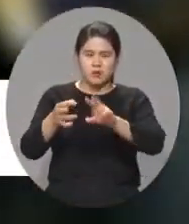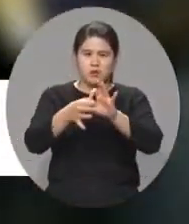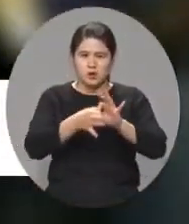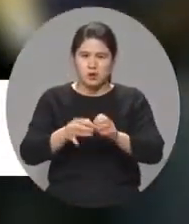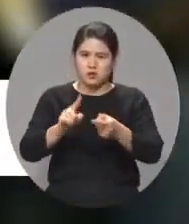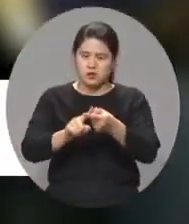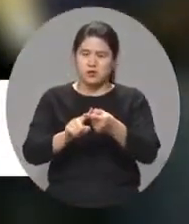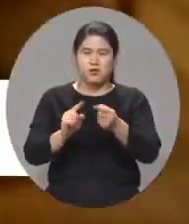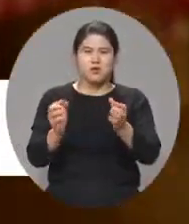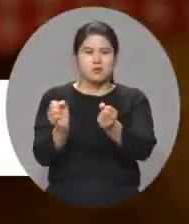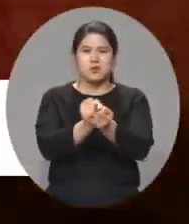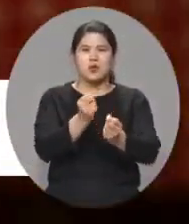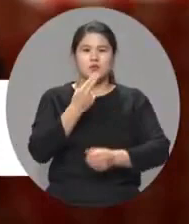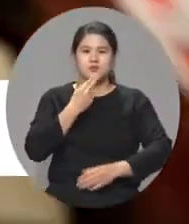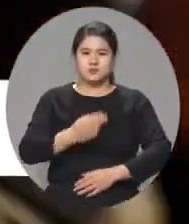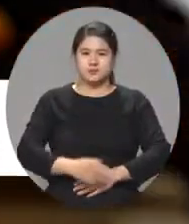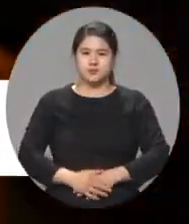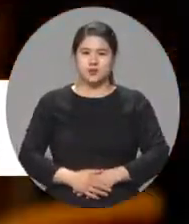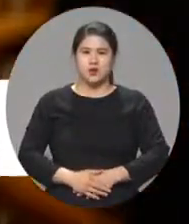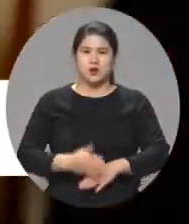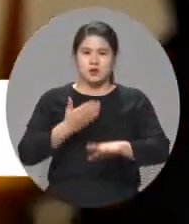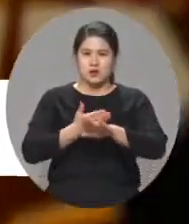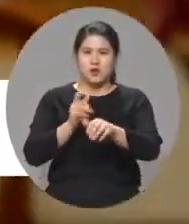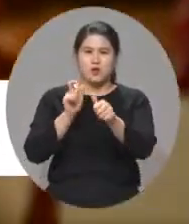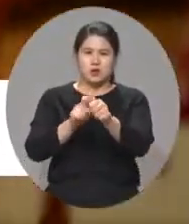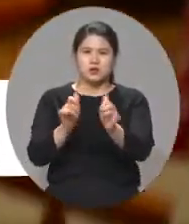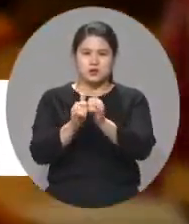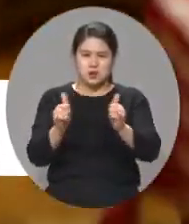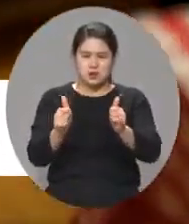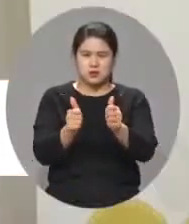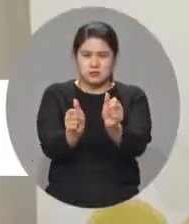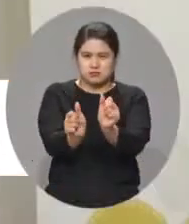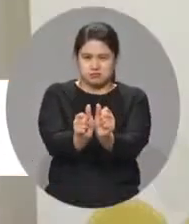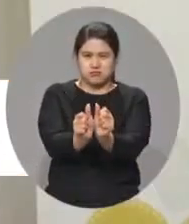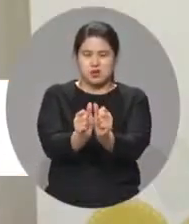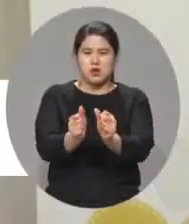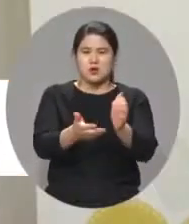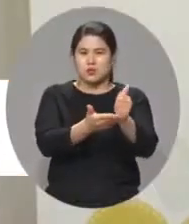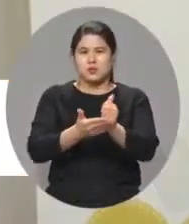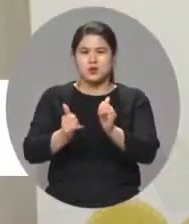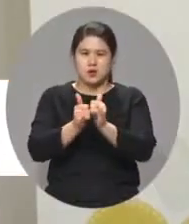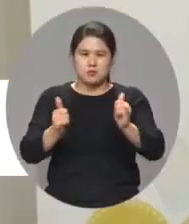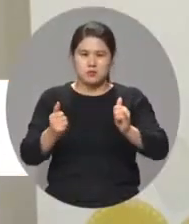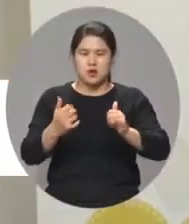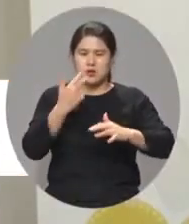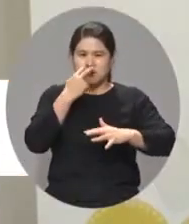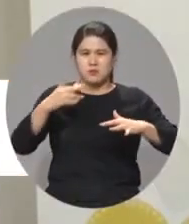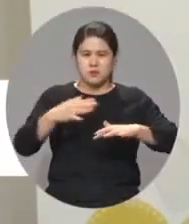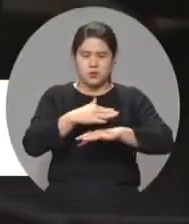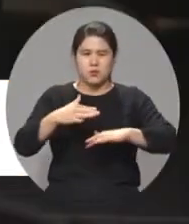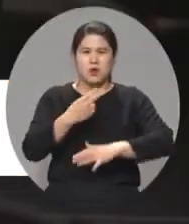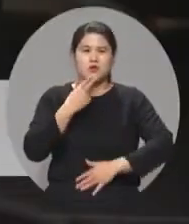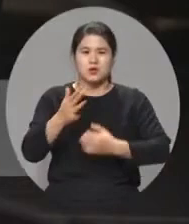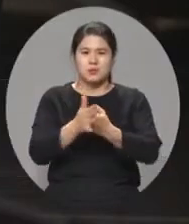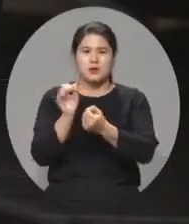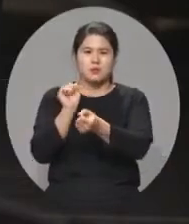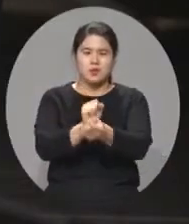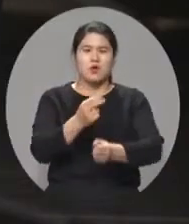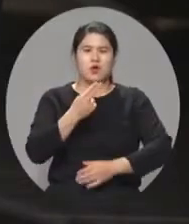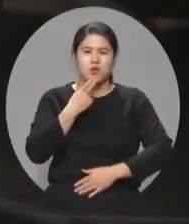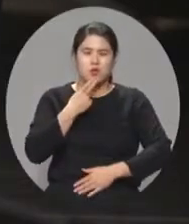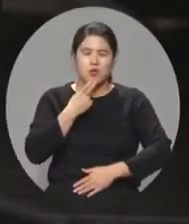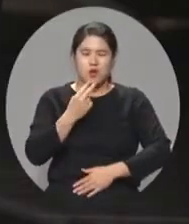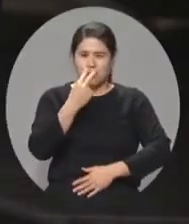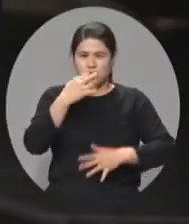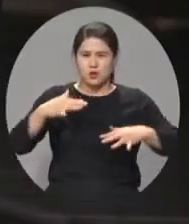없었다고 밝혔습니다 또 확장자 와 등을 찌고 앉은 손님들은 가면 되지 않은 걸로 부와 포괄적인